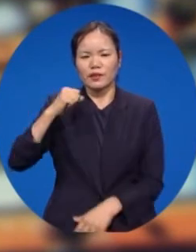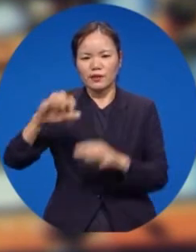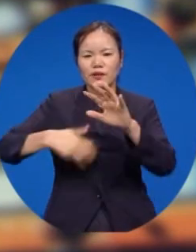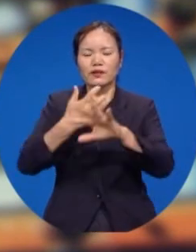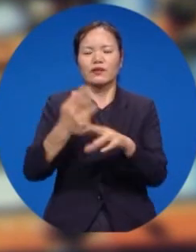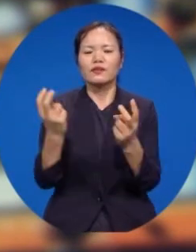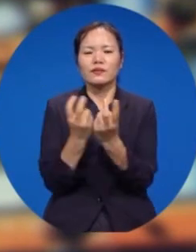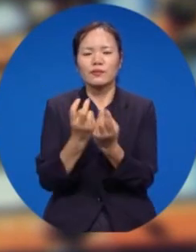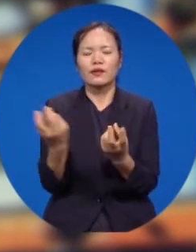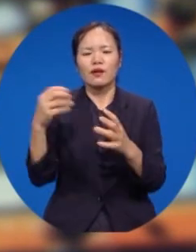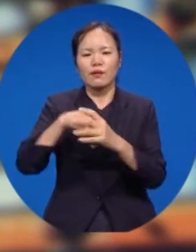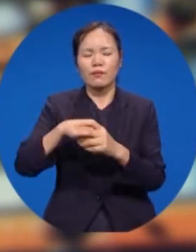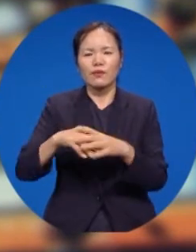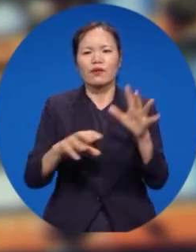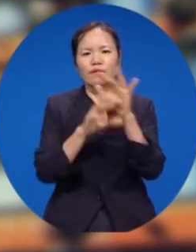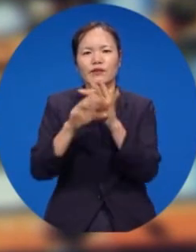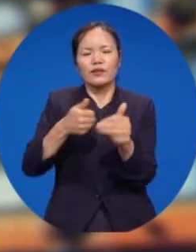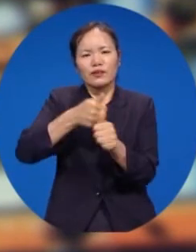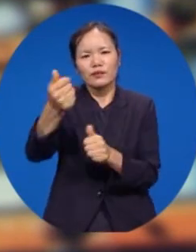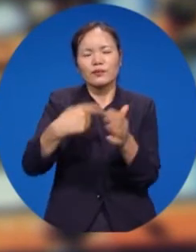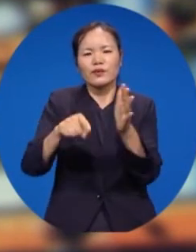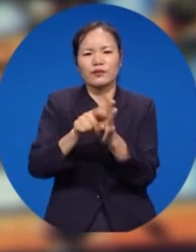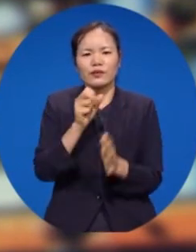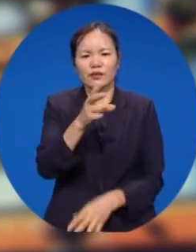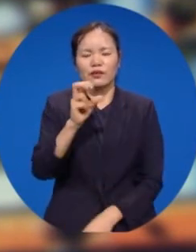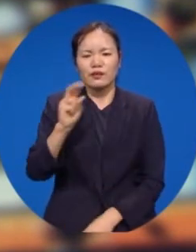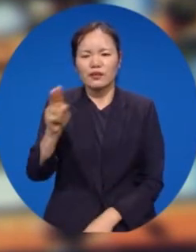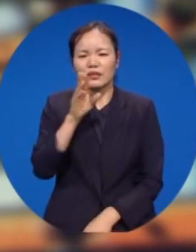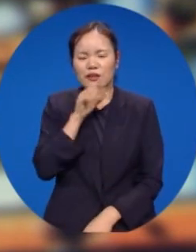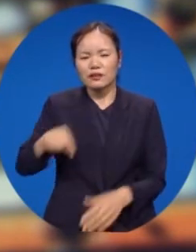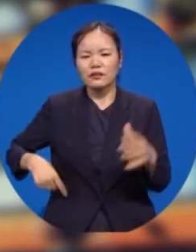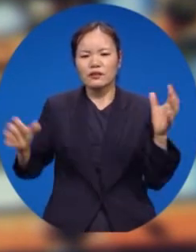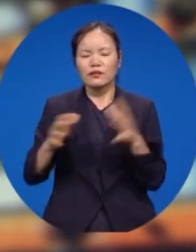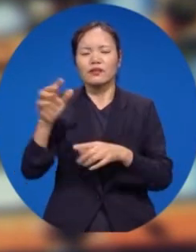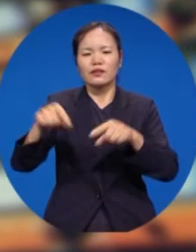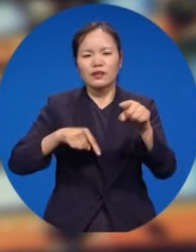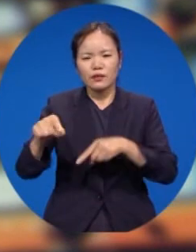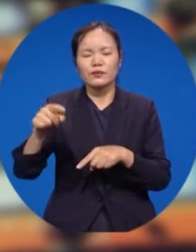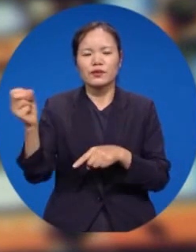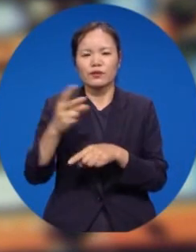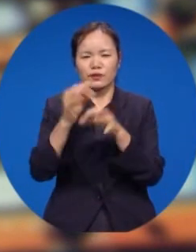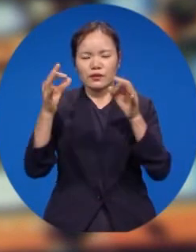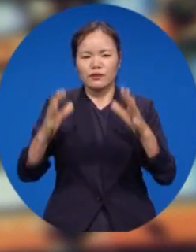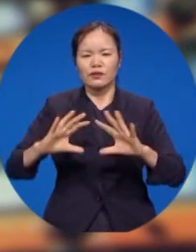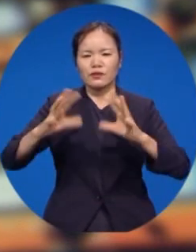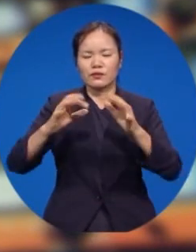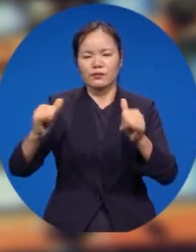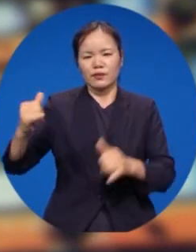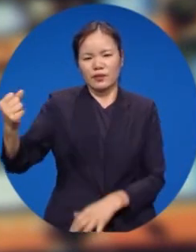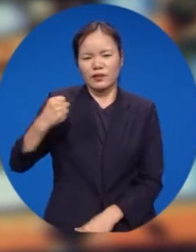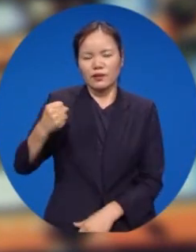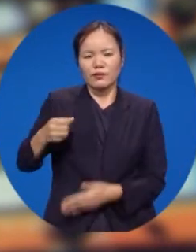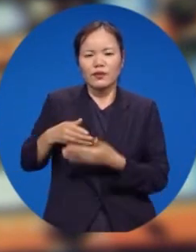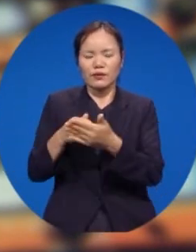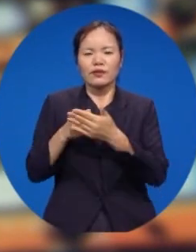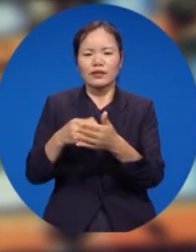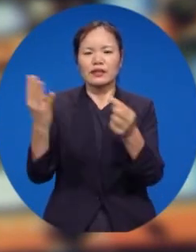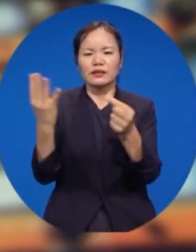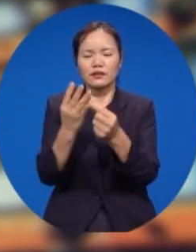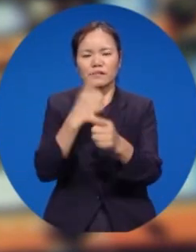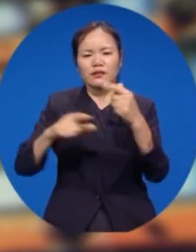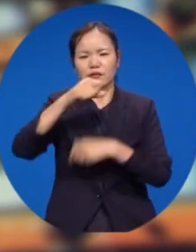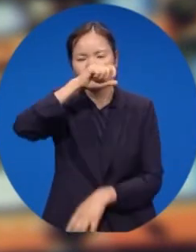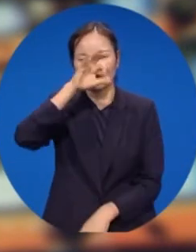방안을 비롯해 코로나19 극복을 위한 여야의 실질적 협치, 또 그동안 국민의힘이 요구해온 4차 추경안의